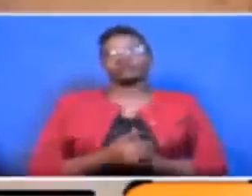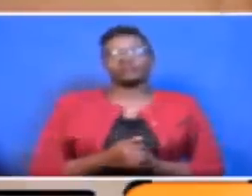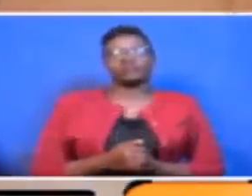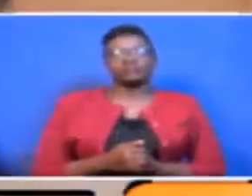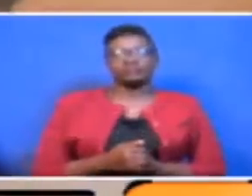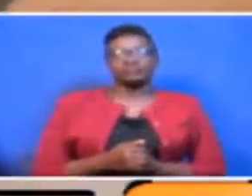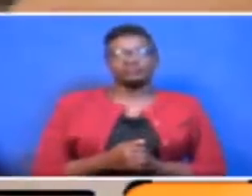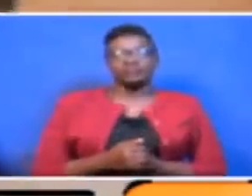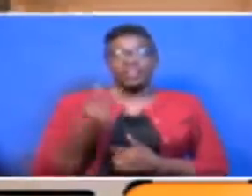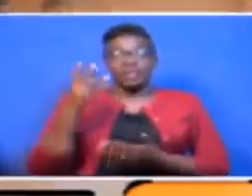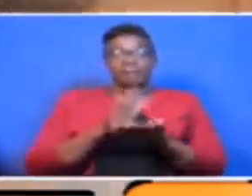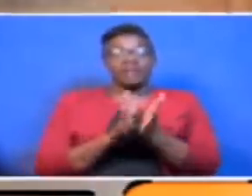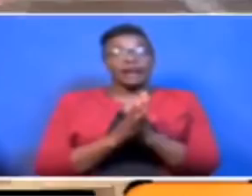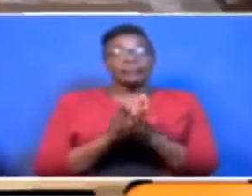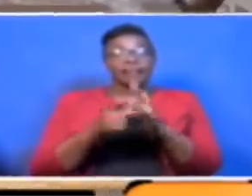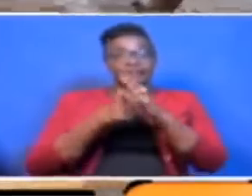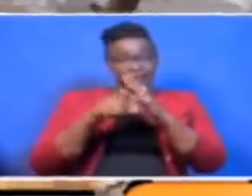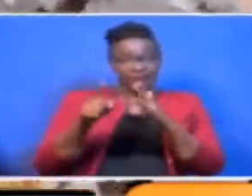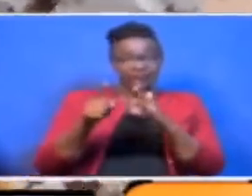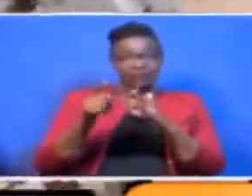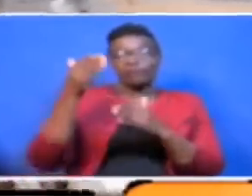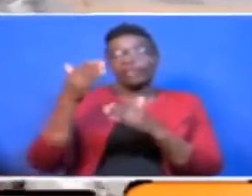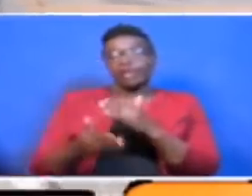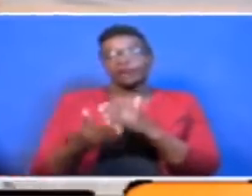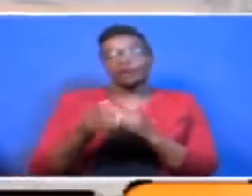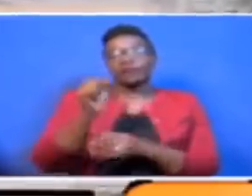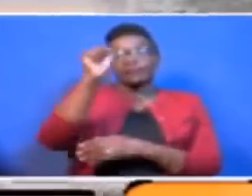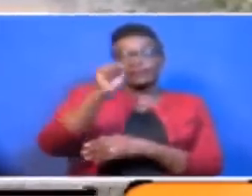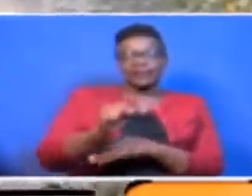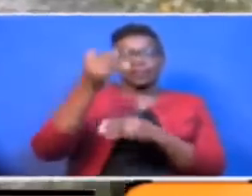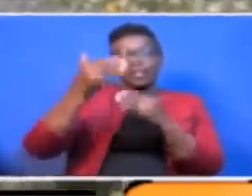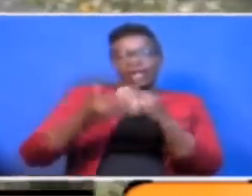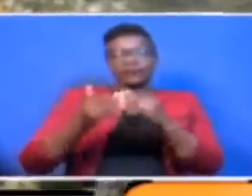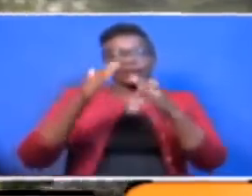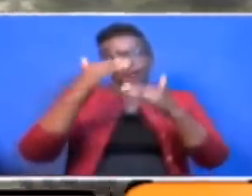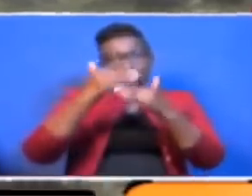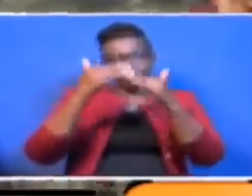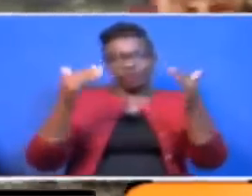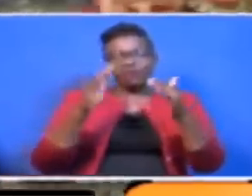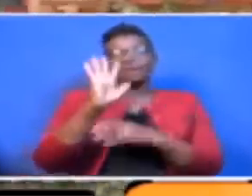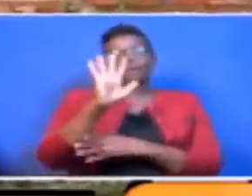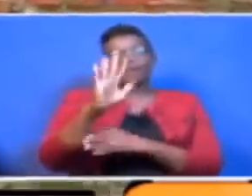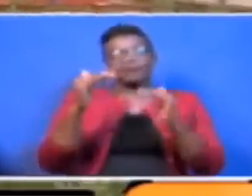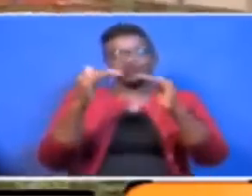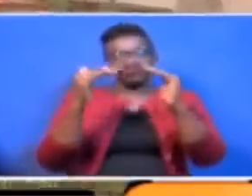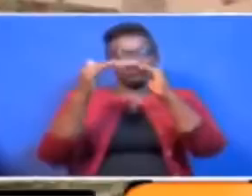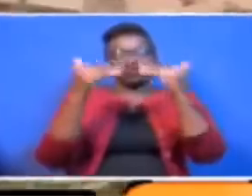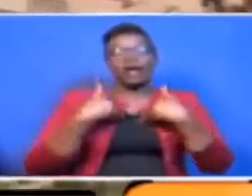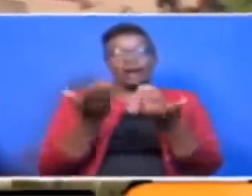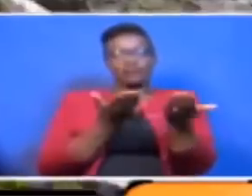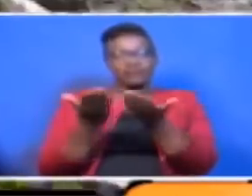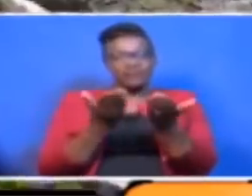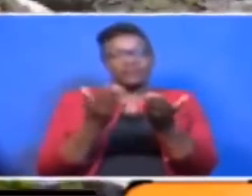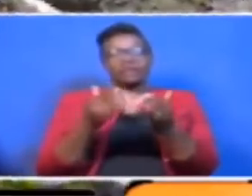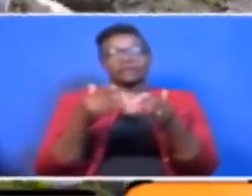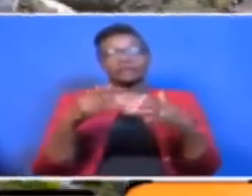Huu ukawa mwanzo wa mwisho wa jumba la South End. Jumba lenye urefu wa ghorofa 5 lililokuwa na wafanyabiashara mbalimbali.